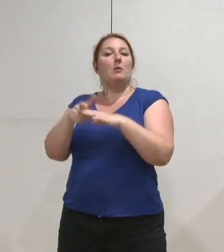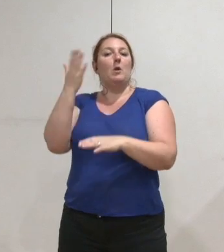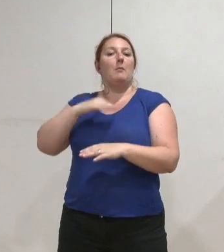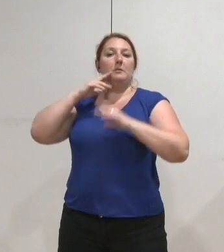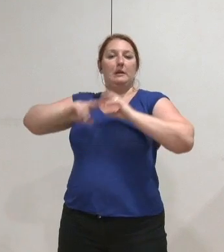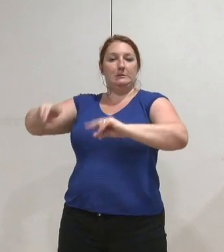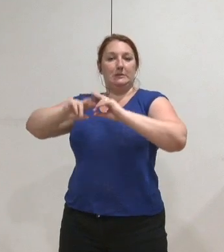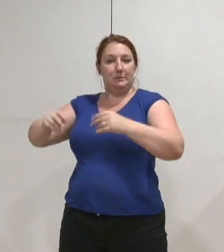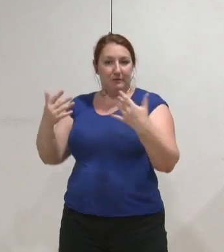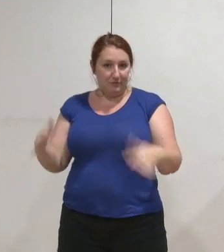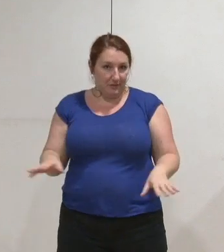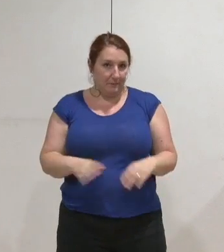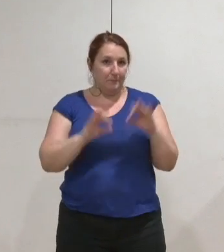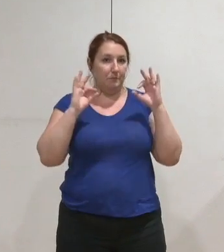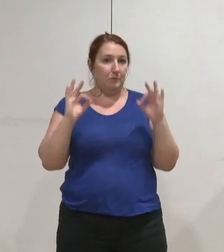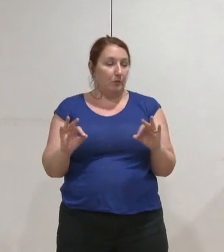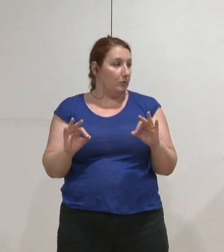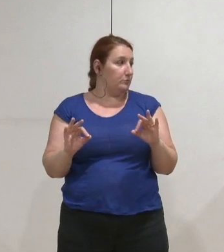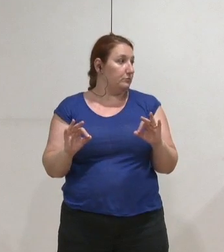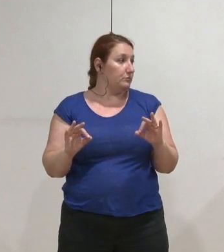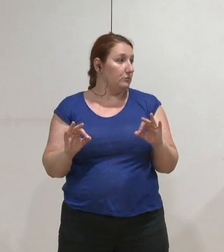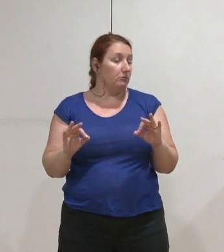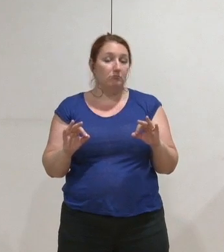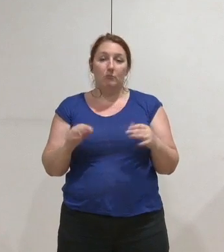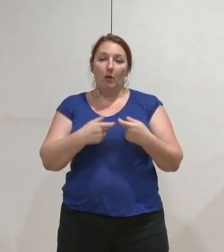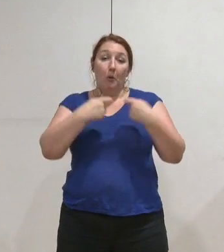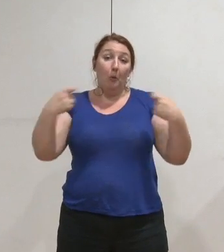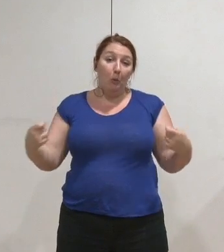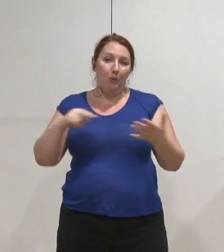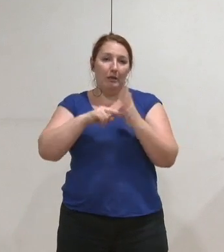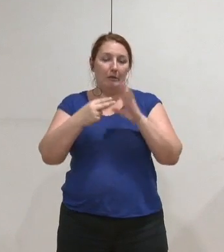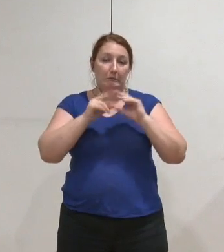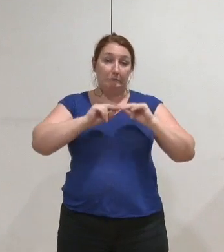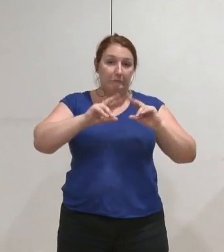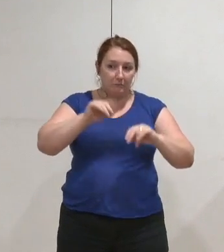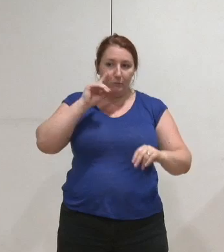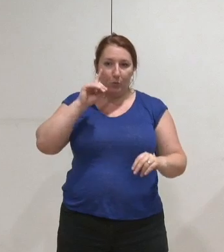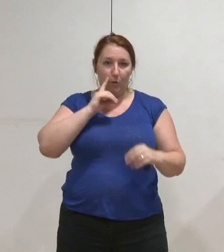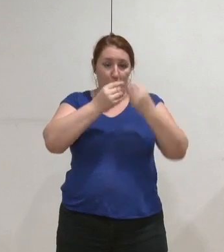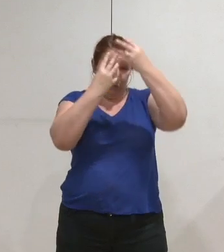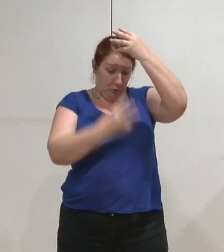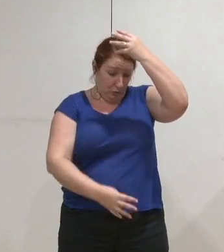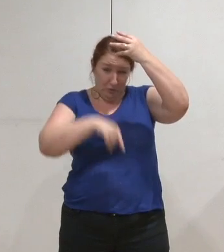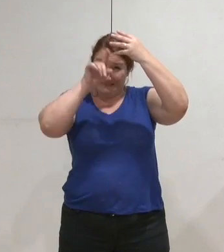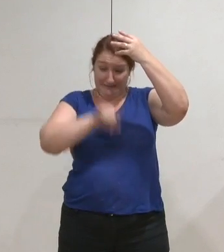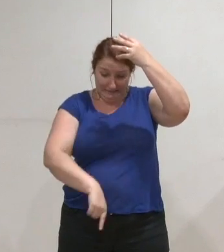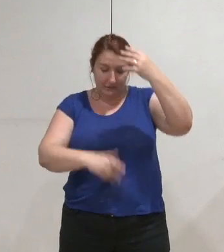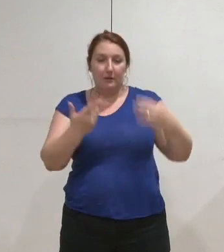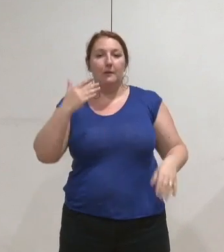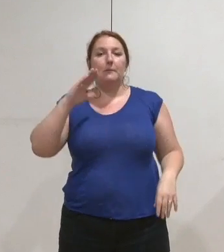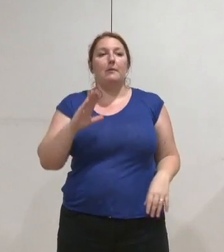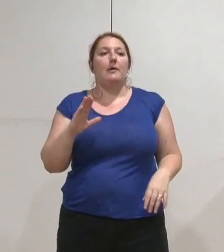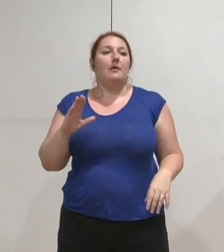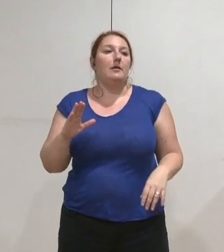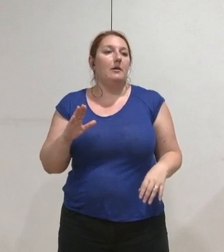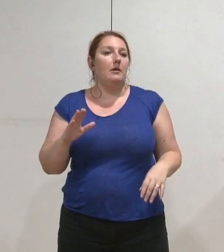d'après-midi et donc qui touche qui sont relativement longs techniquement puisquelle touche toutes les lignes mais comme ça a